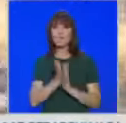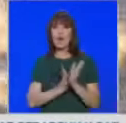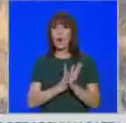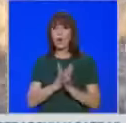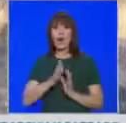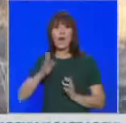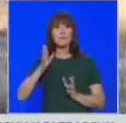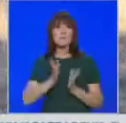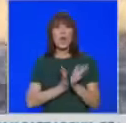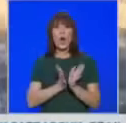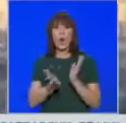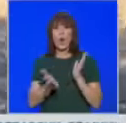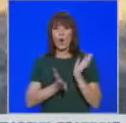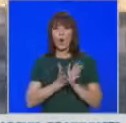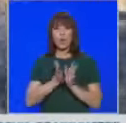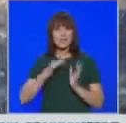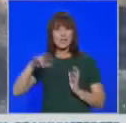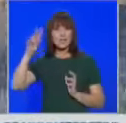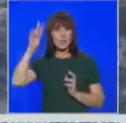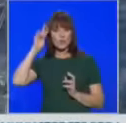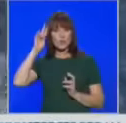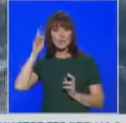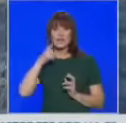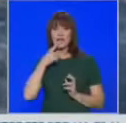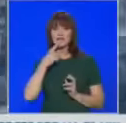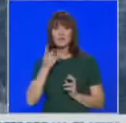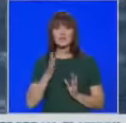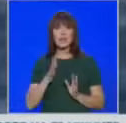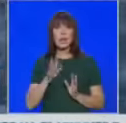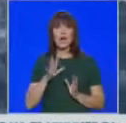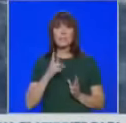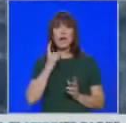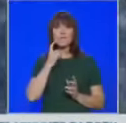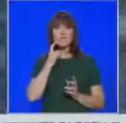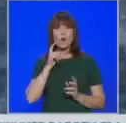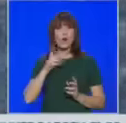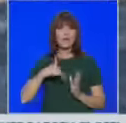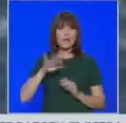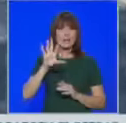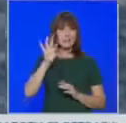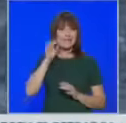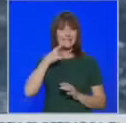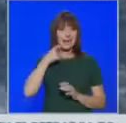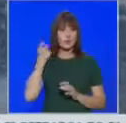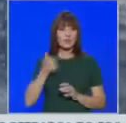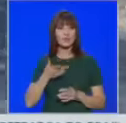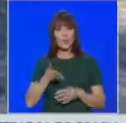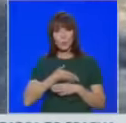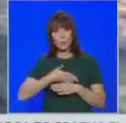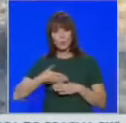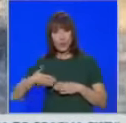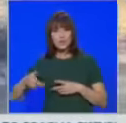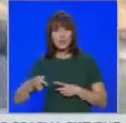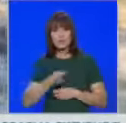горски служители, борът, който е изгорял тук, е наблизо 50 години и в момента продължава гасенето, като